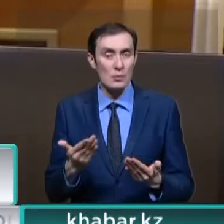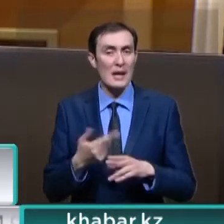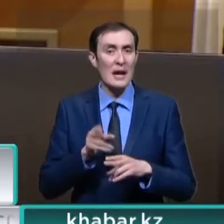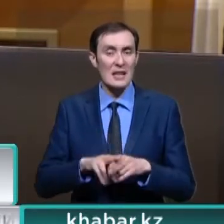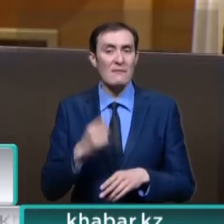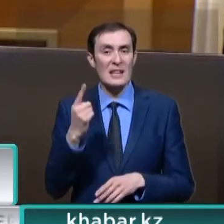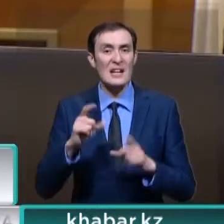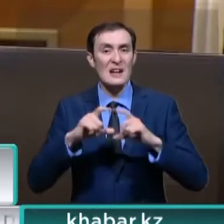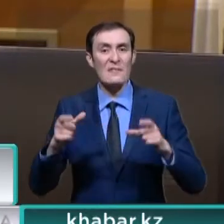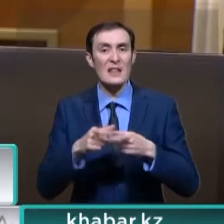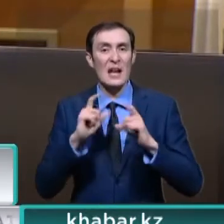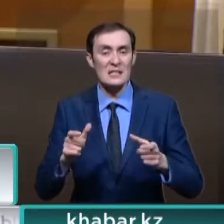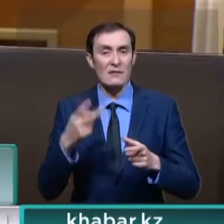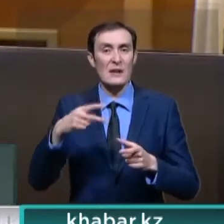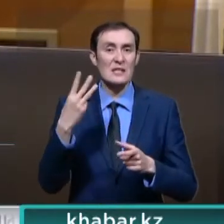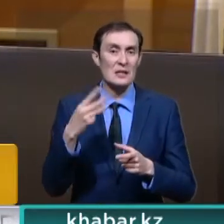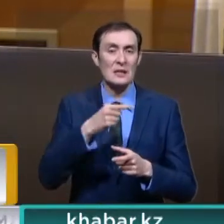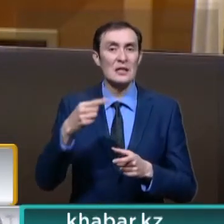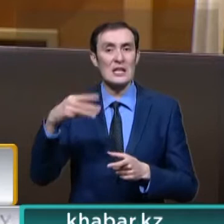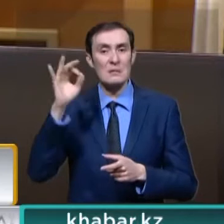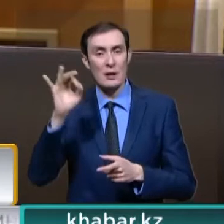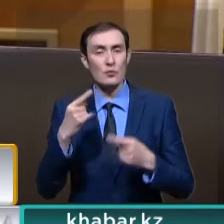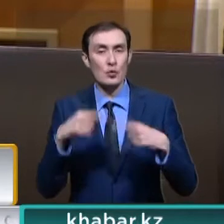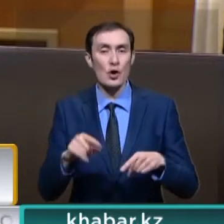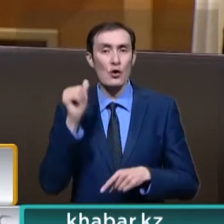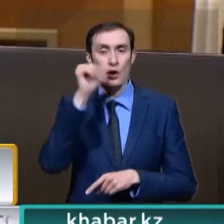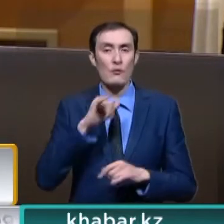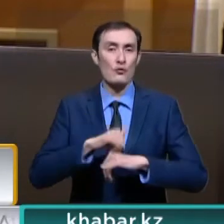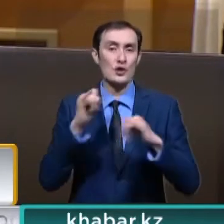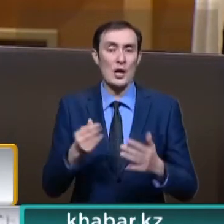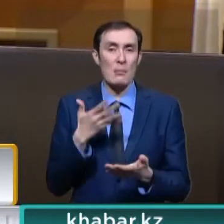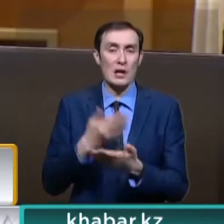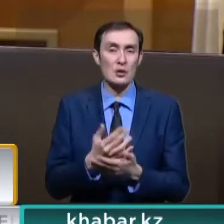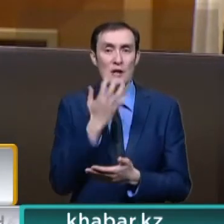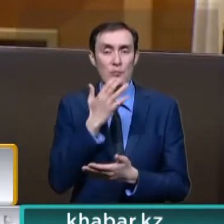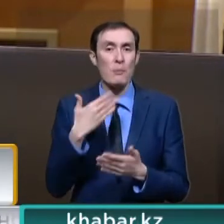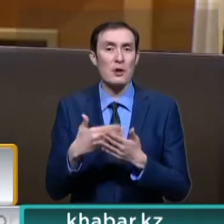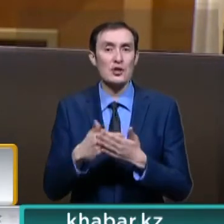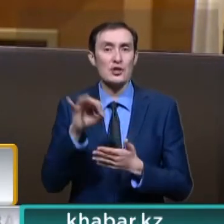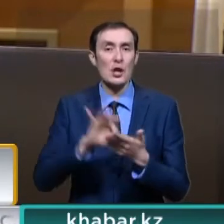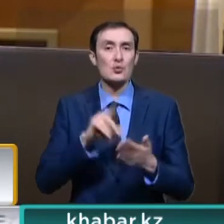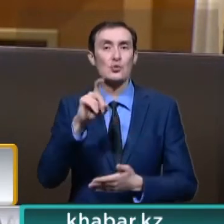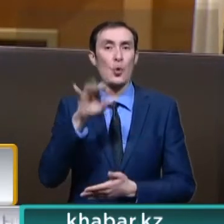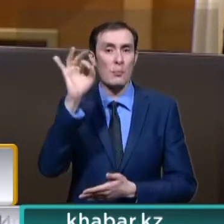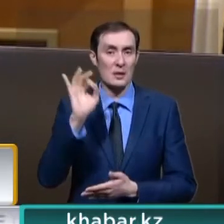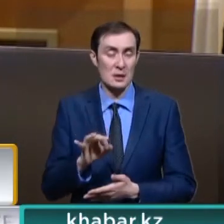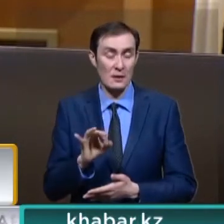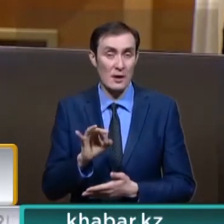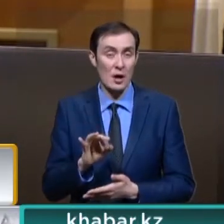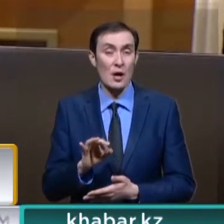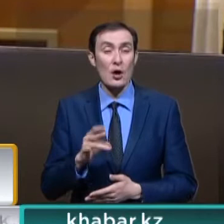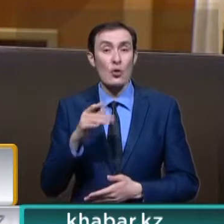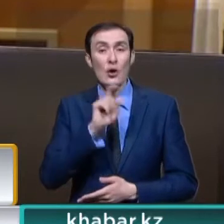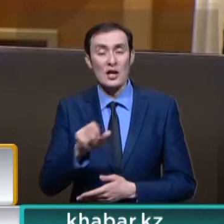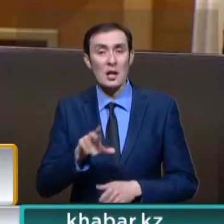этом в одних квитанциях рост на 20-30%, в других годовое увеличение оплаты за тепло почти 100%. Но